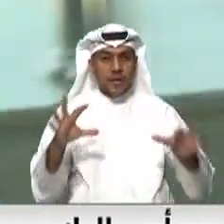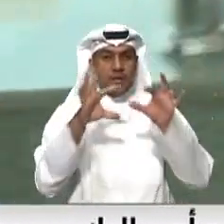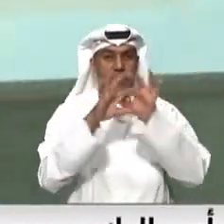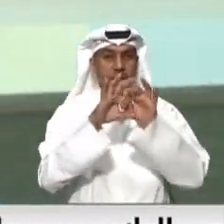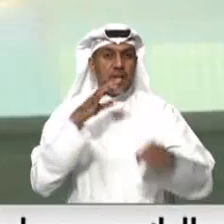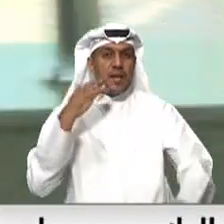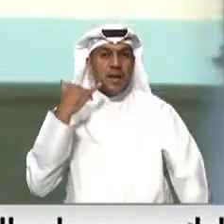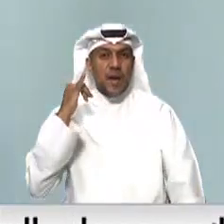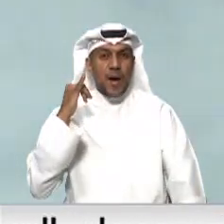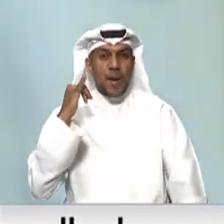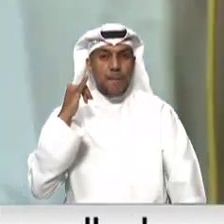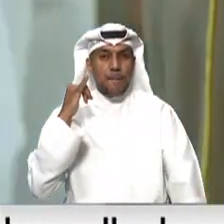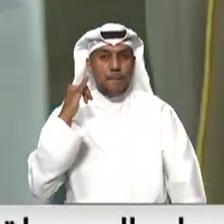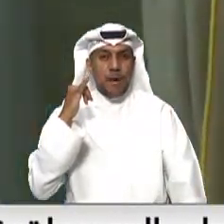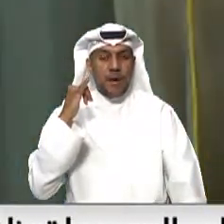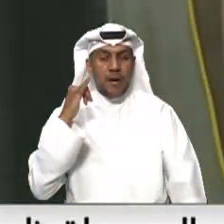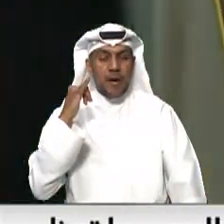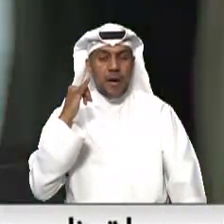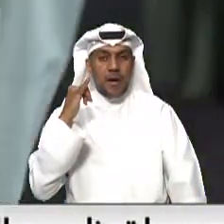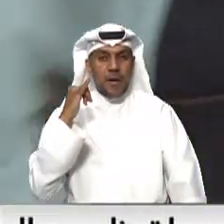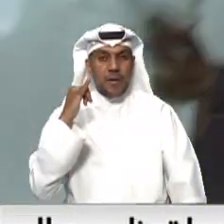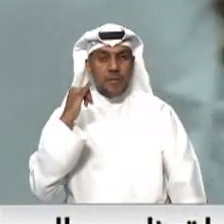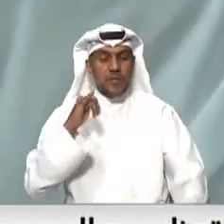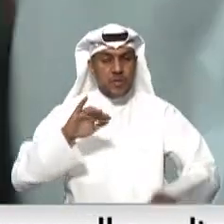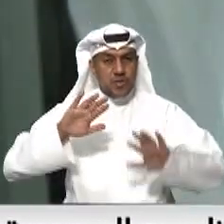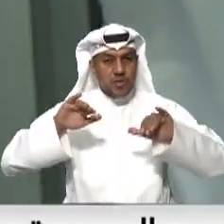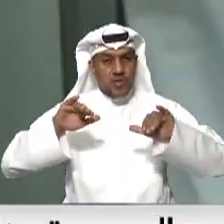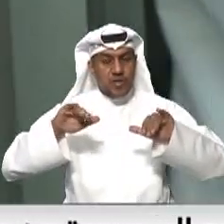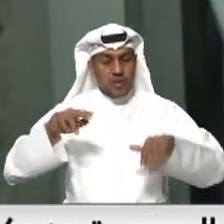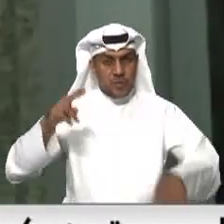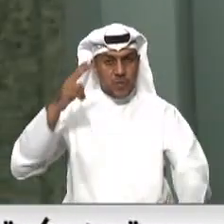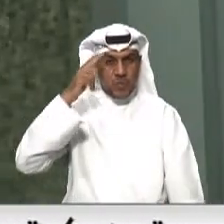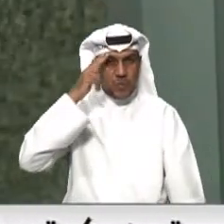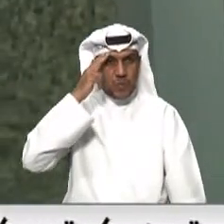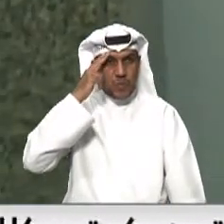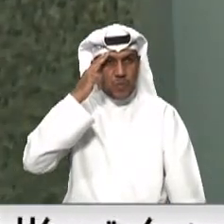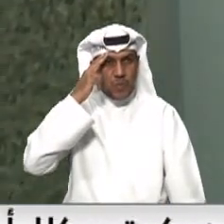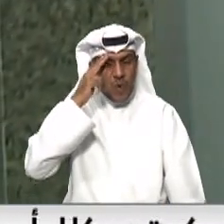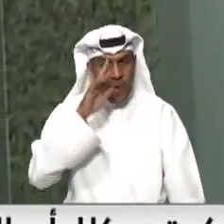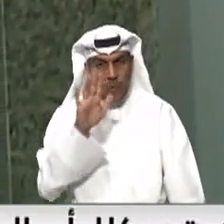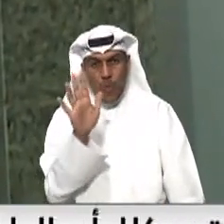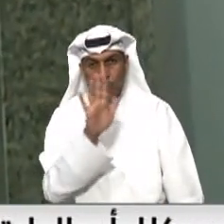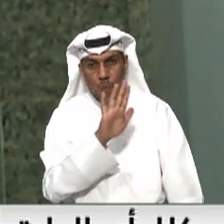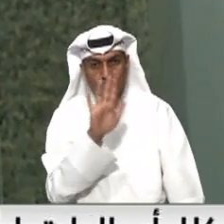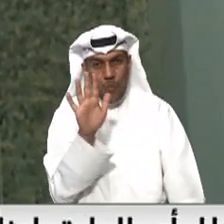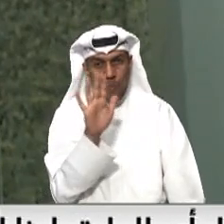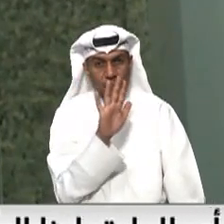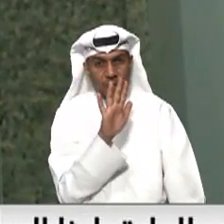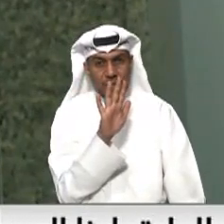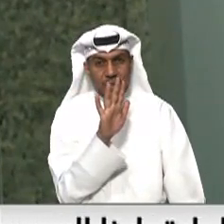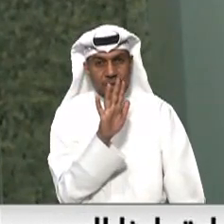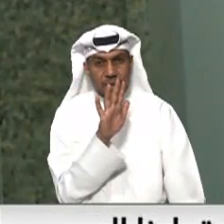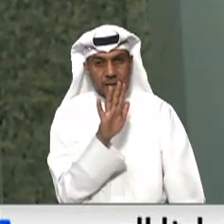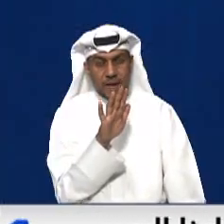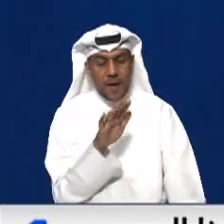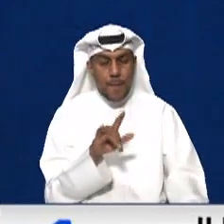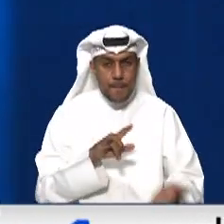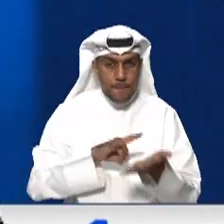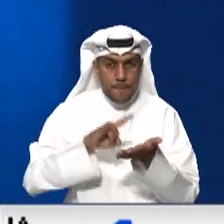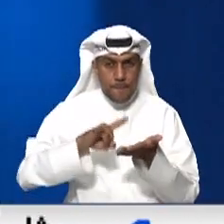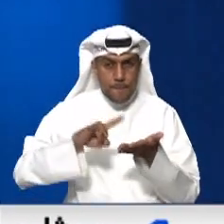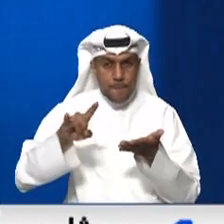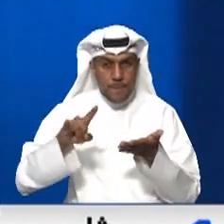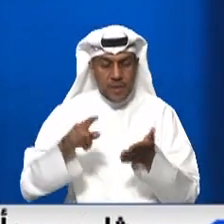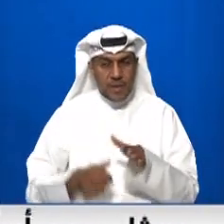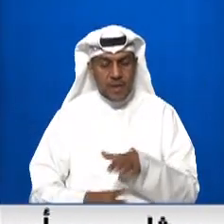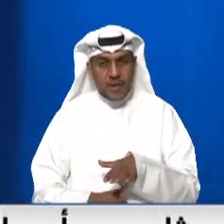العربية على مستوى القمة في محافظة جدة. وكان في وداع سموه حفظه الله على أرض المطار رئيس